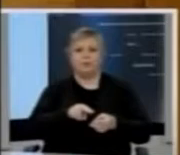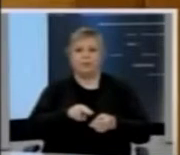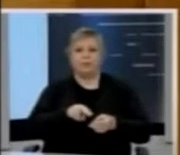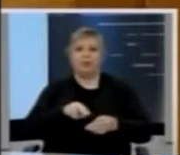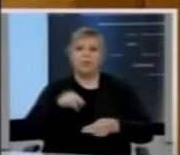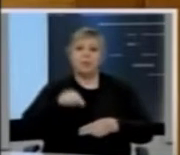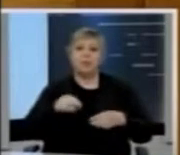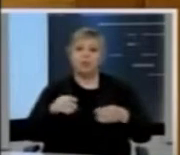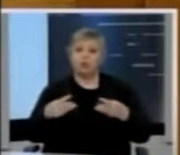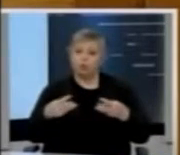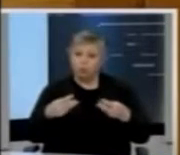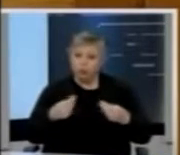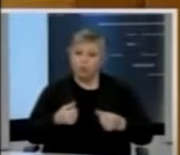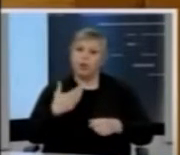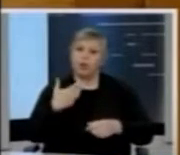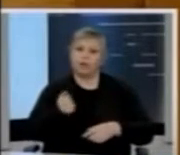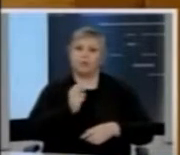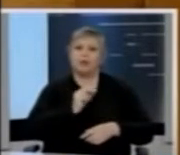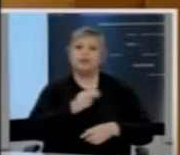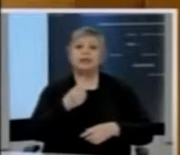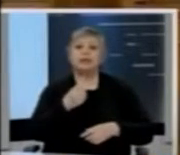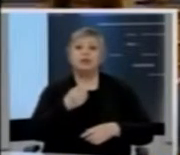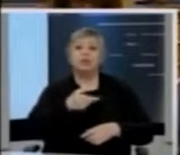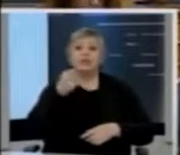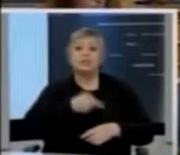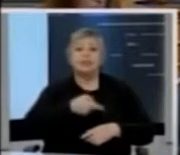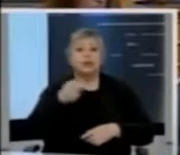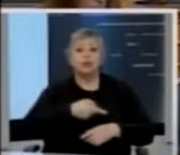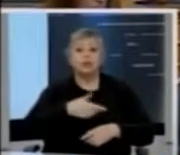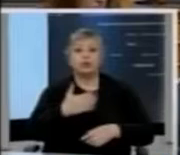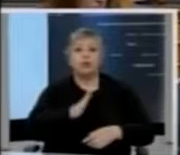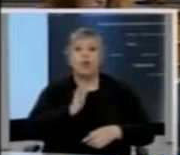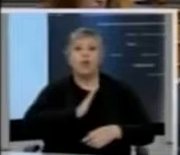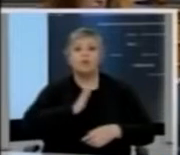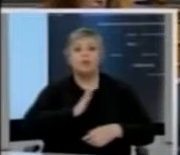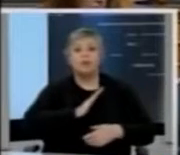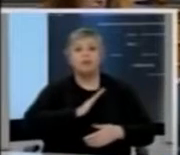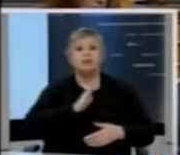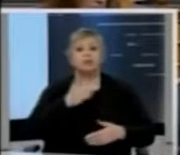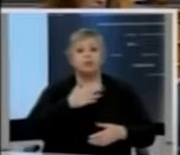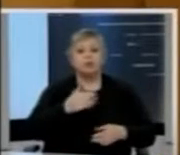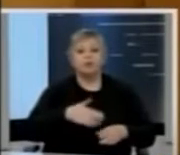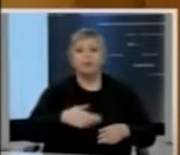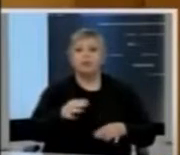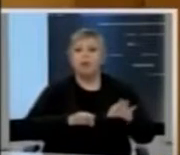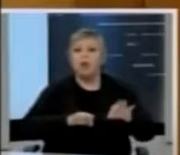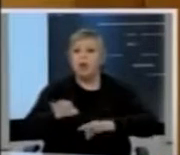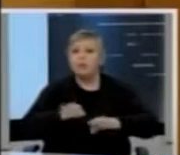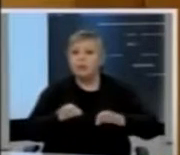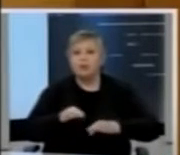Με την προτινόμενη λοιπόν ρύθμιση, οι πολίτες με χαμηλή και μεσαία περιουσία θα